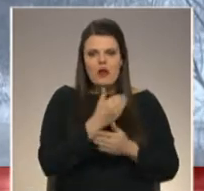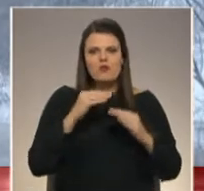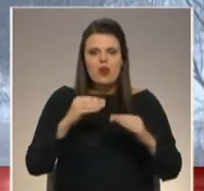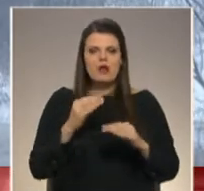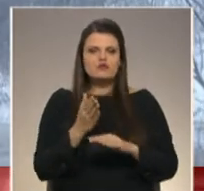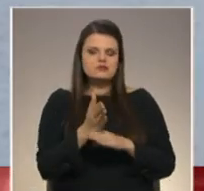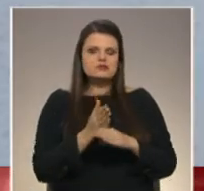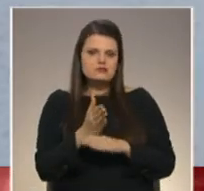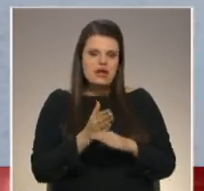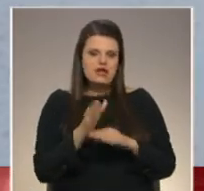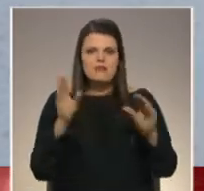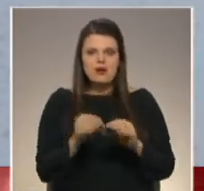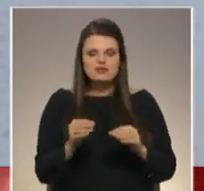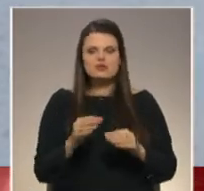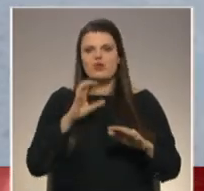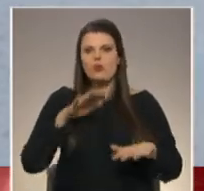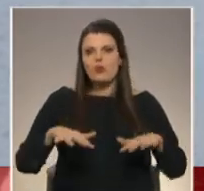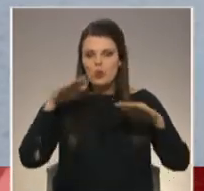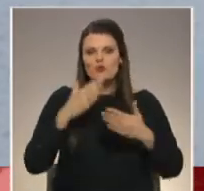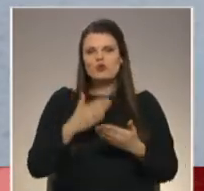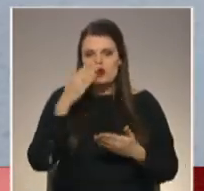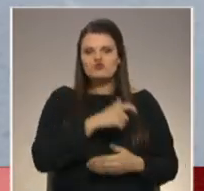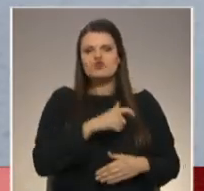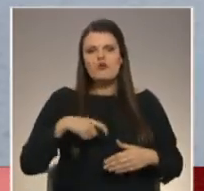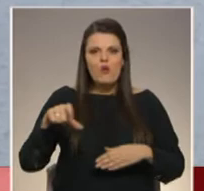tā mazinot plūdu draudus Daugavas upes tūmā gan šajā, gan